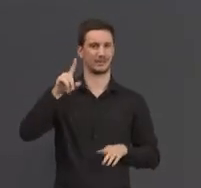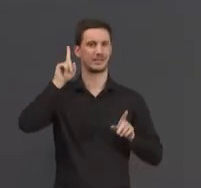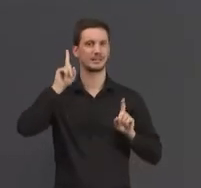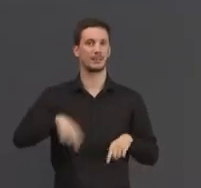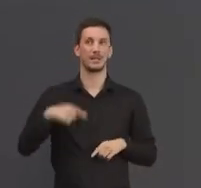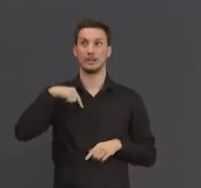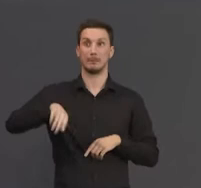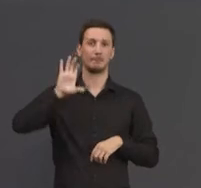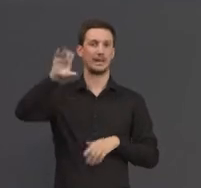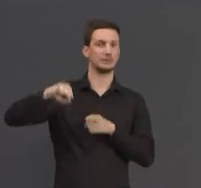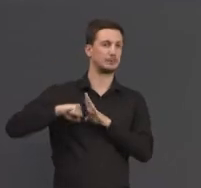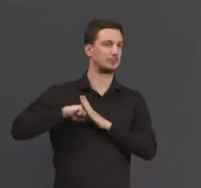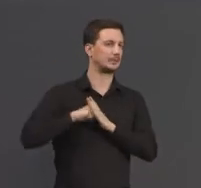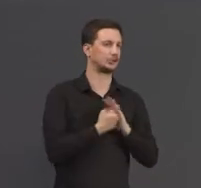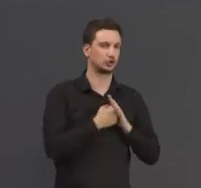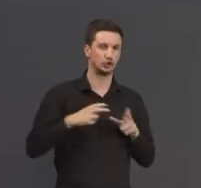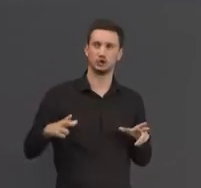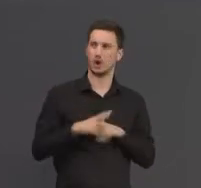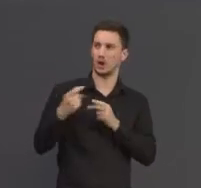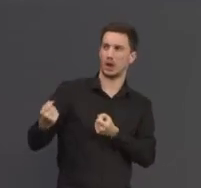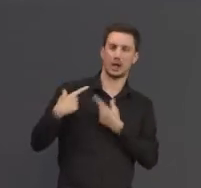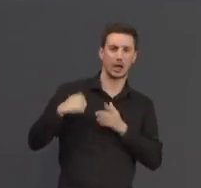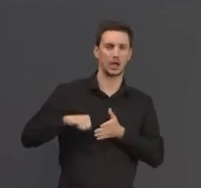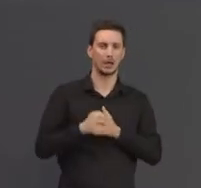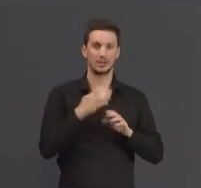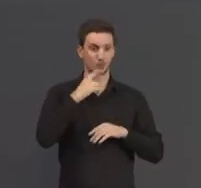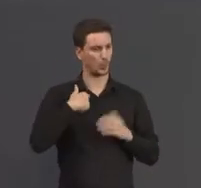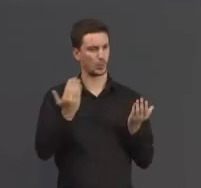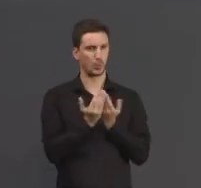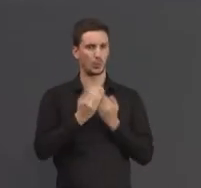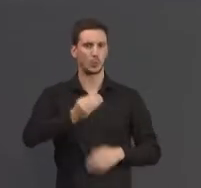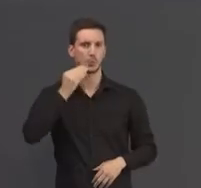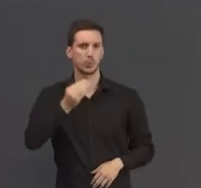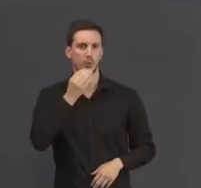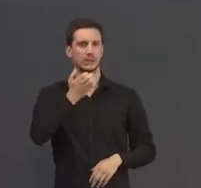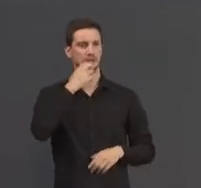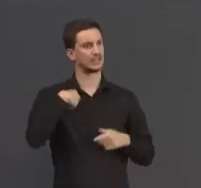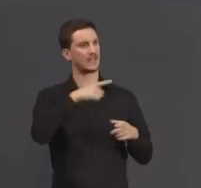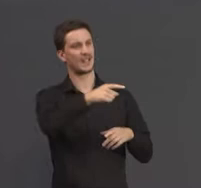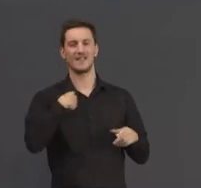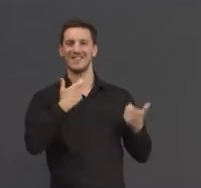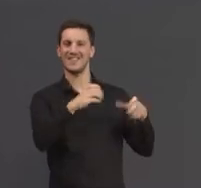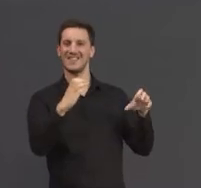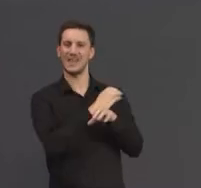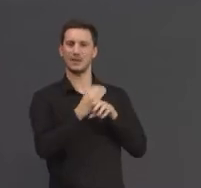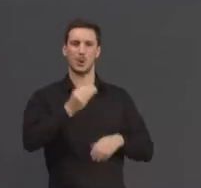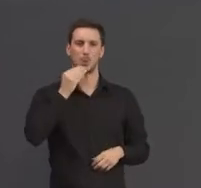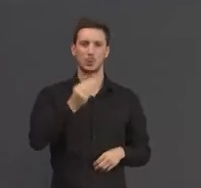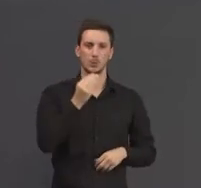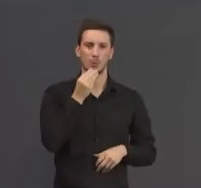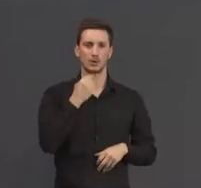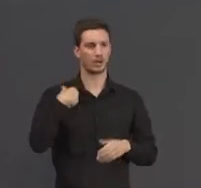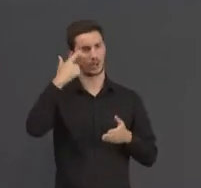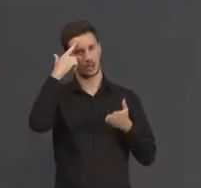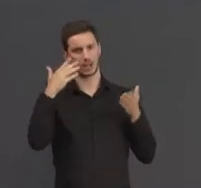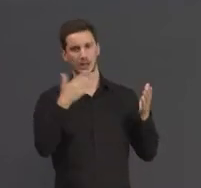pressió social molt forta, que si ets bon estudiant i se't donen bé les ciències, quina bestiesa anar